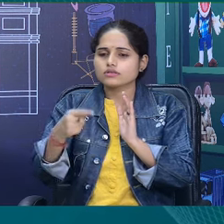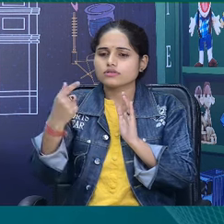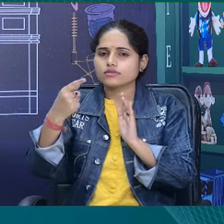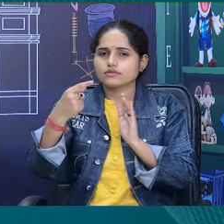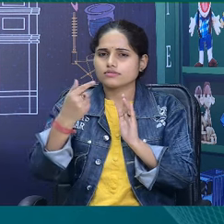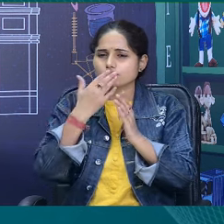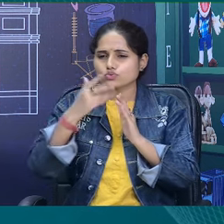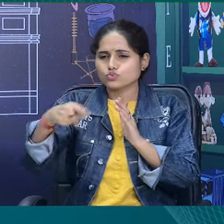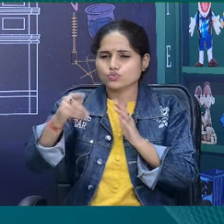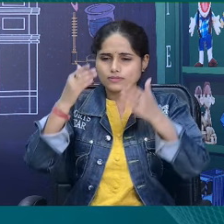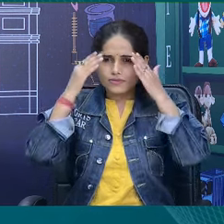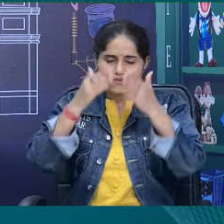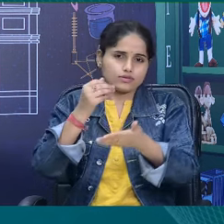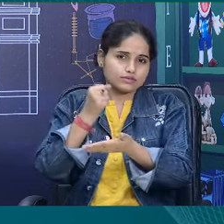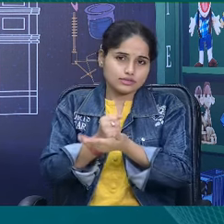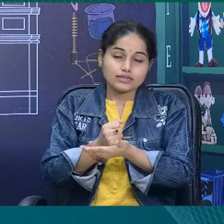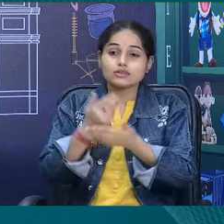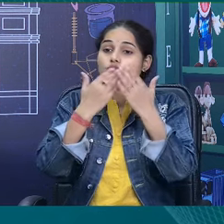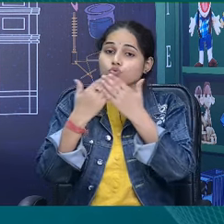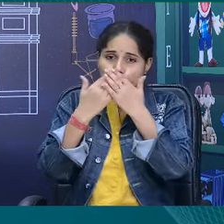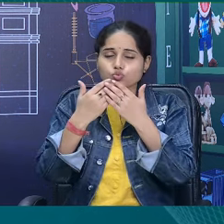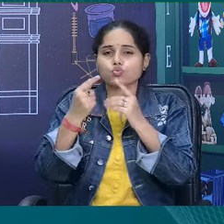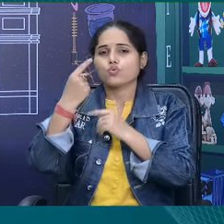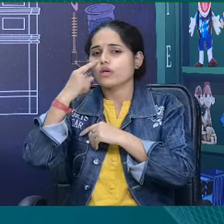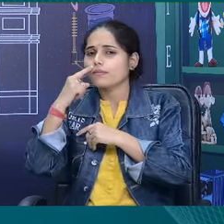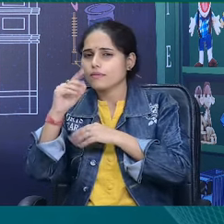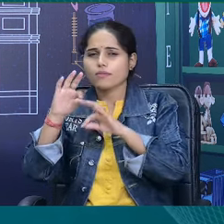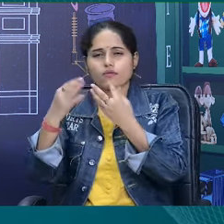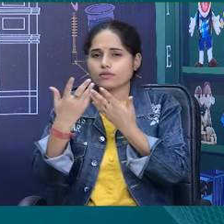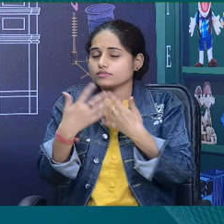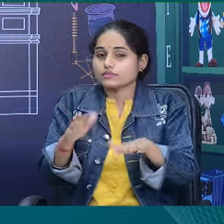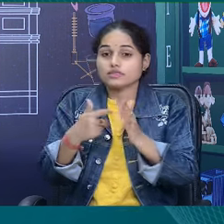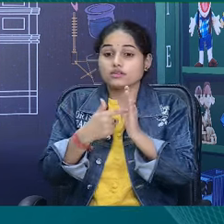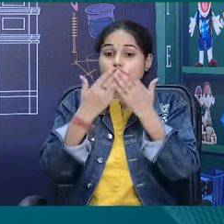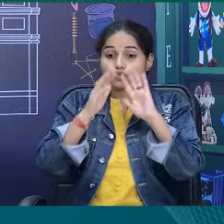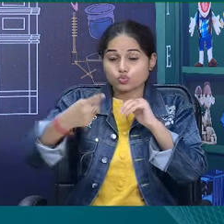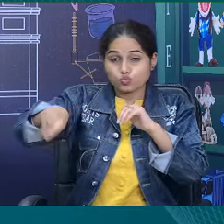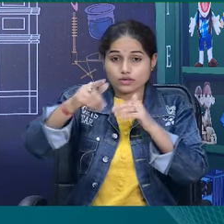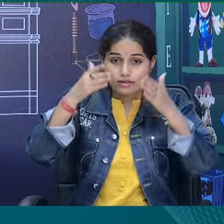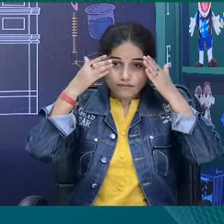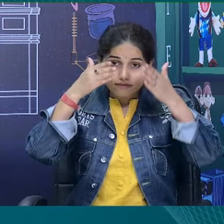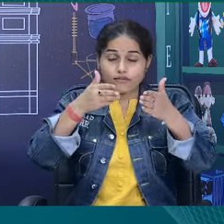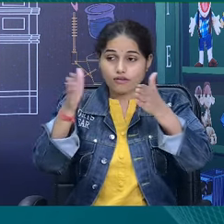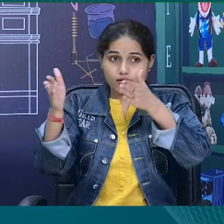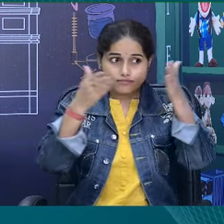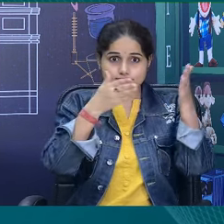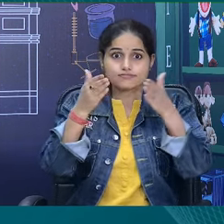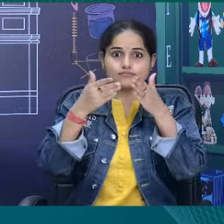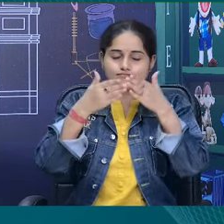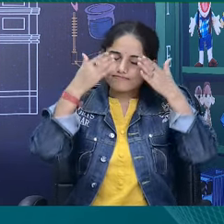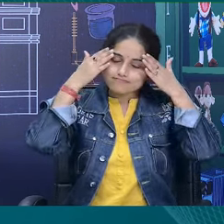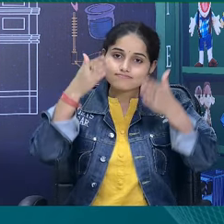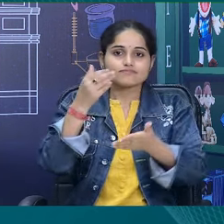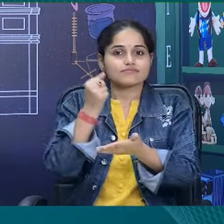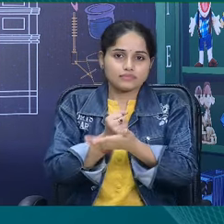बहुत ध्यान देने वाली है चाहे स्कूल की बात करें या पेरेंट्स की बात करें वो है कि बच्चों का फोकस डायवर्जन उस पर थोड़ा